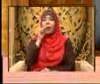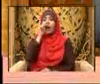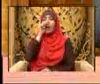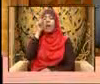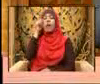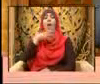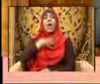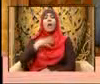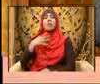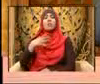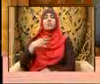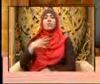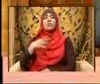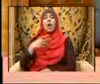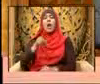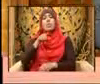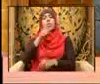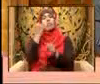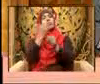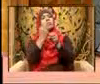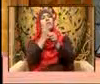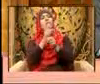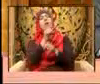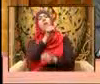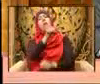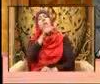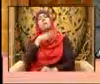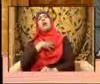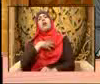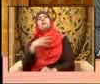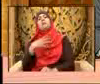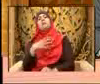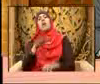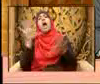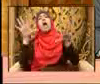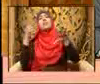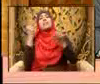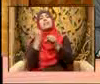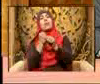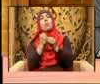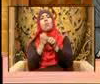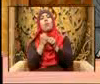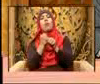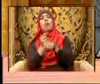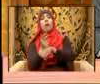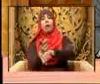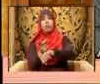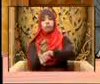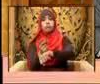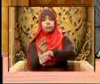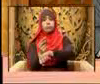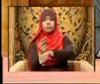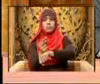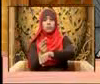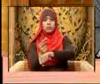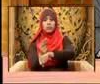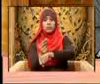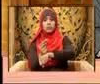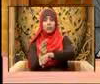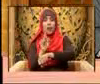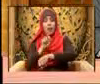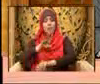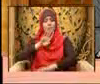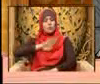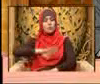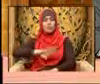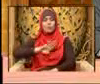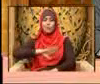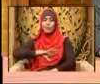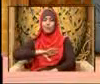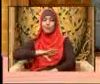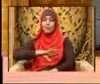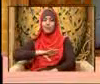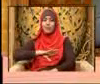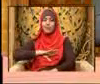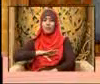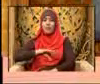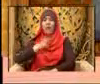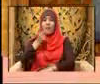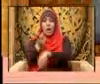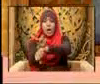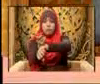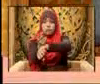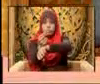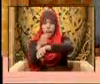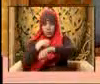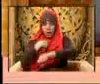لا نرضى بأن نكون أغنياء في 10 سنوات، لأننا نريد أن نكون أغنياء في لحظة واحدة. نريد